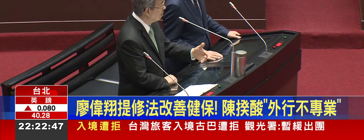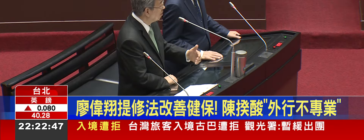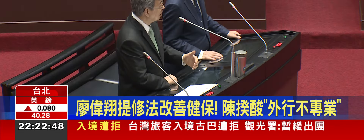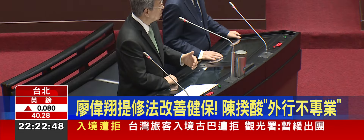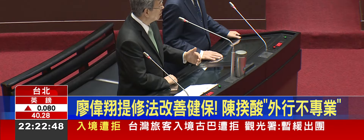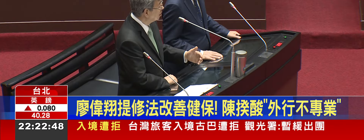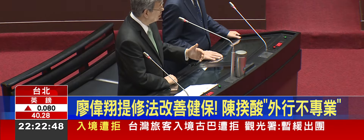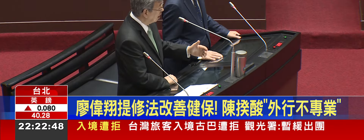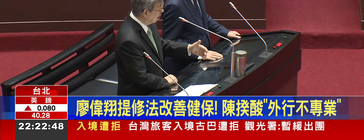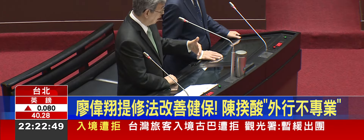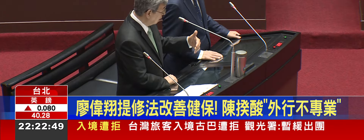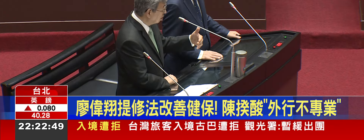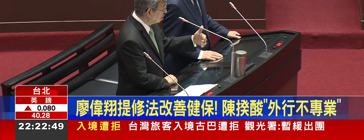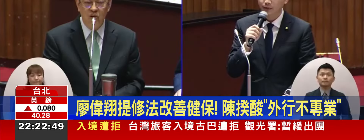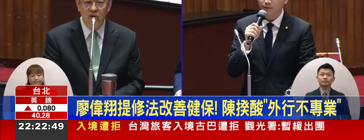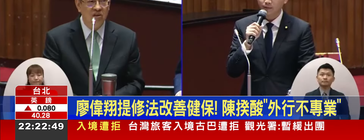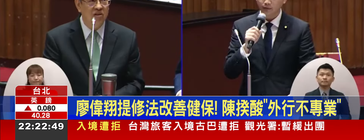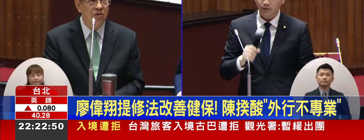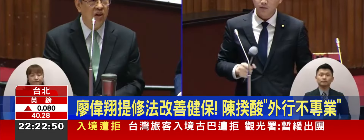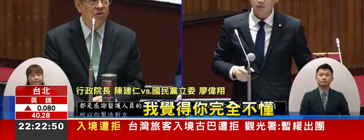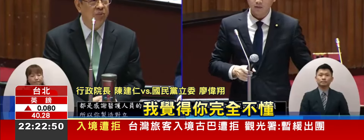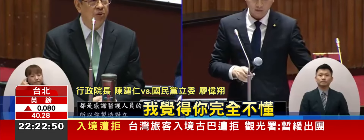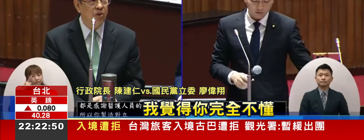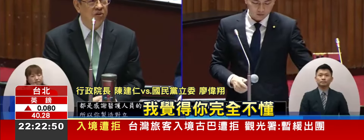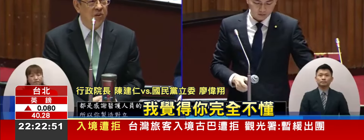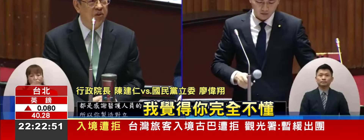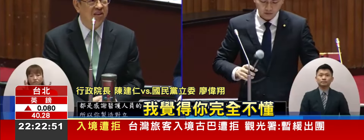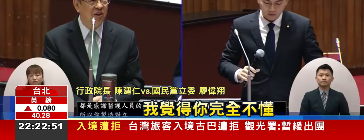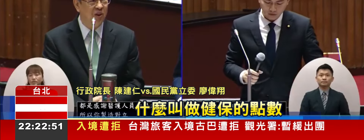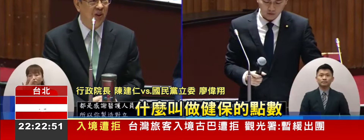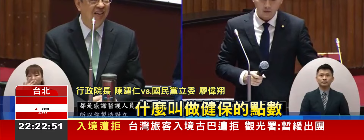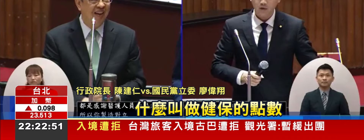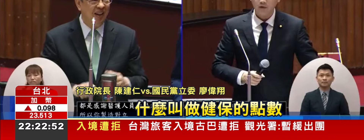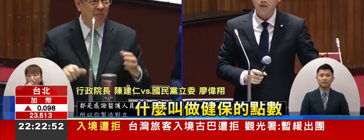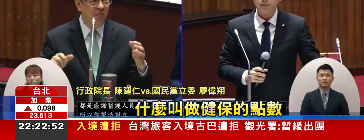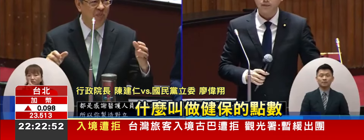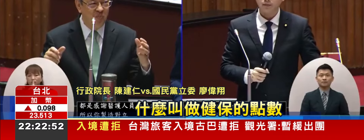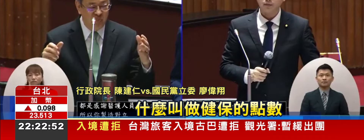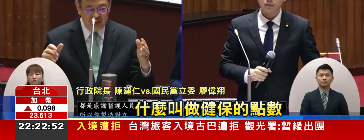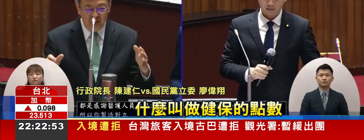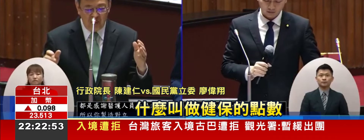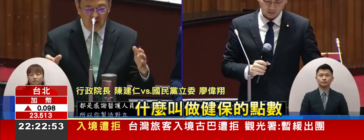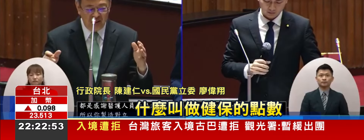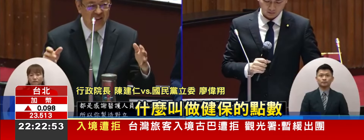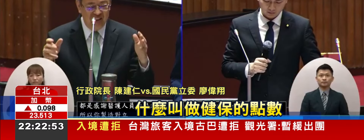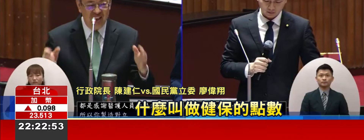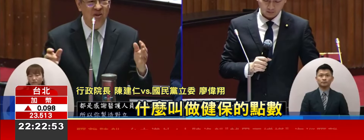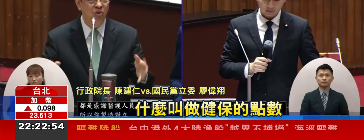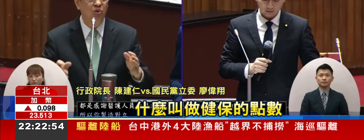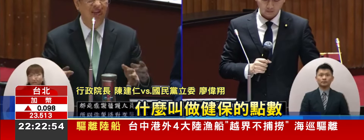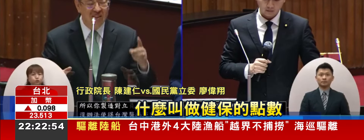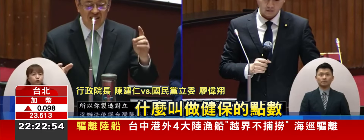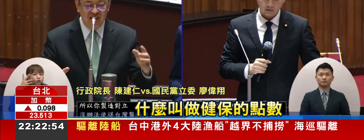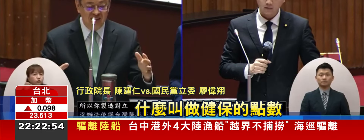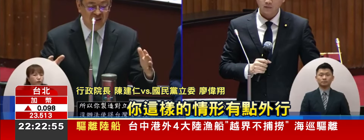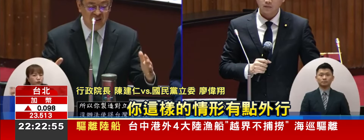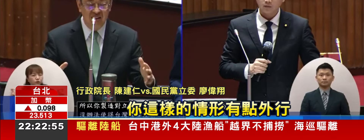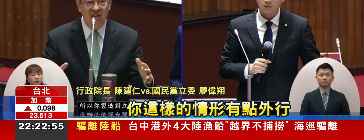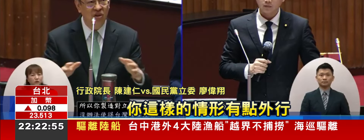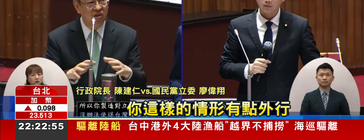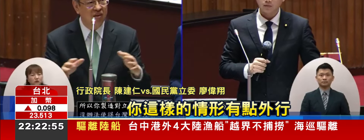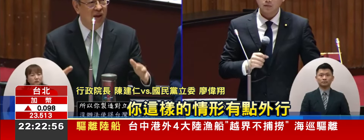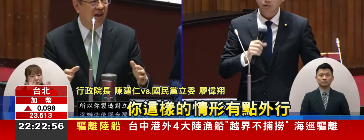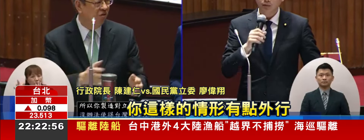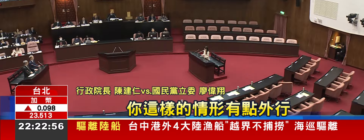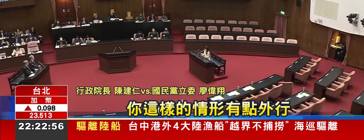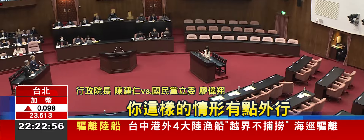这说法像是门外汉。 我觉得你完全不懂什么叫做健保的点数了，你这样的情